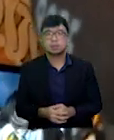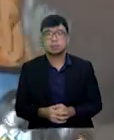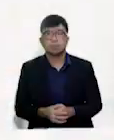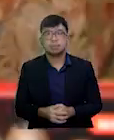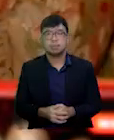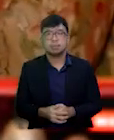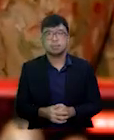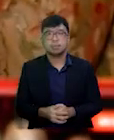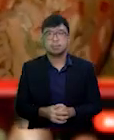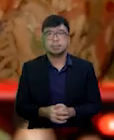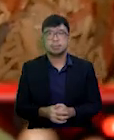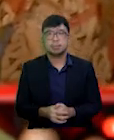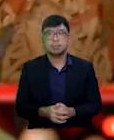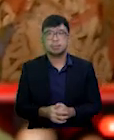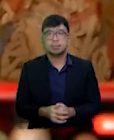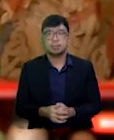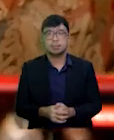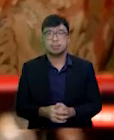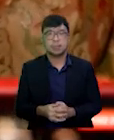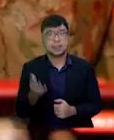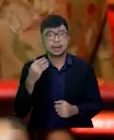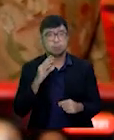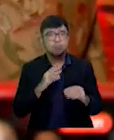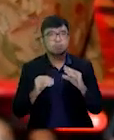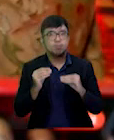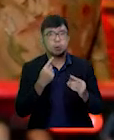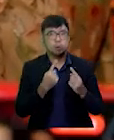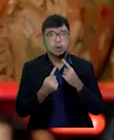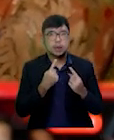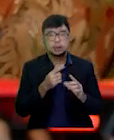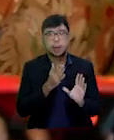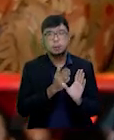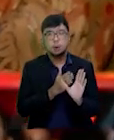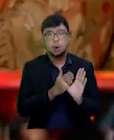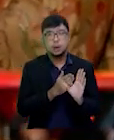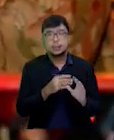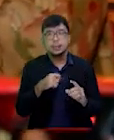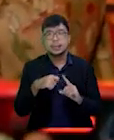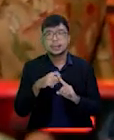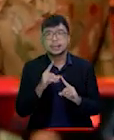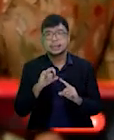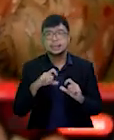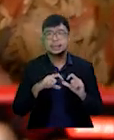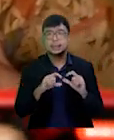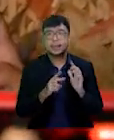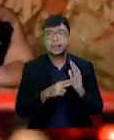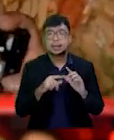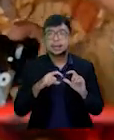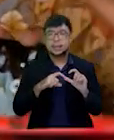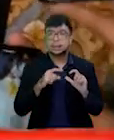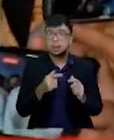Hai cukup ya teman saya tadi konsultasi dengan psikolog klinis kok minta